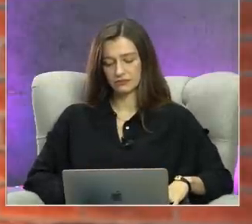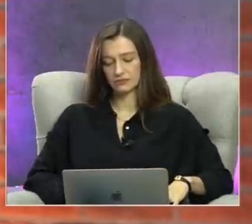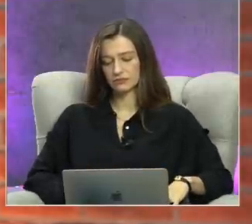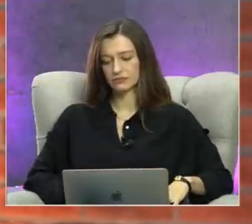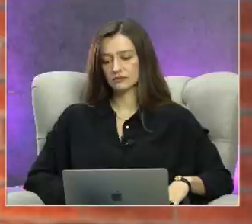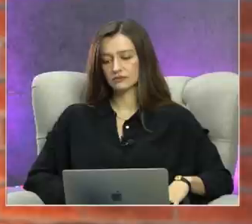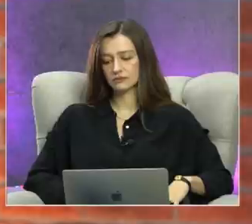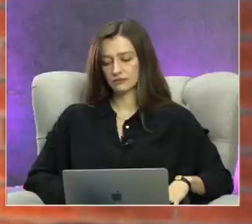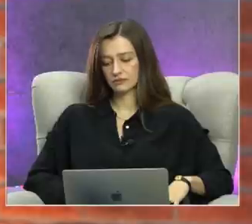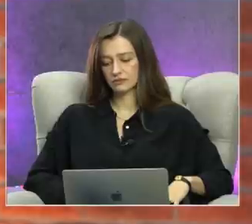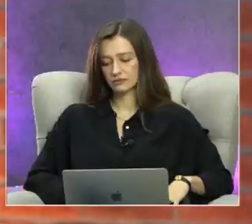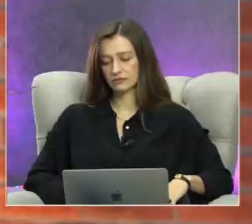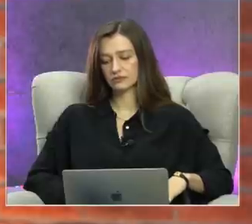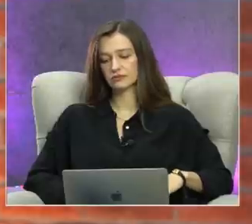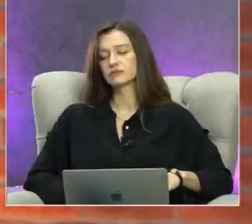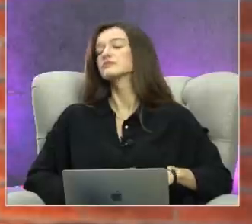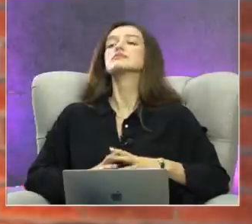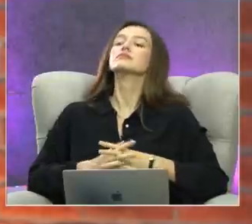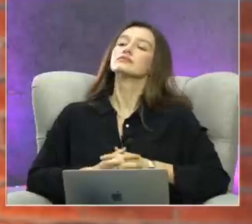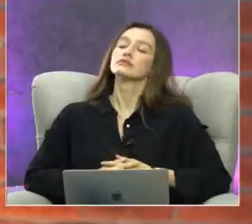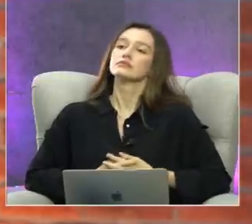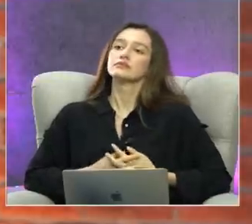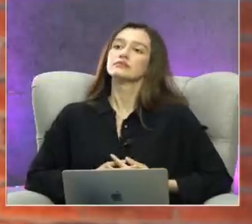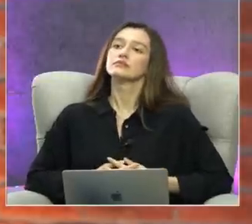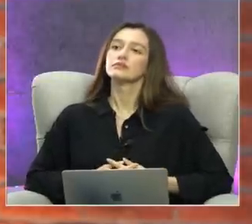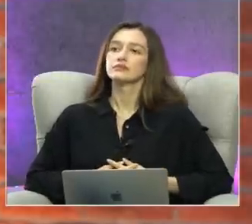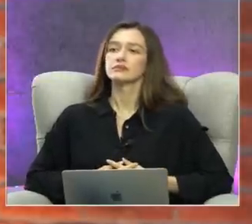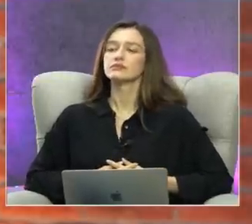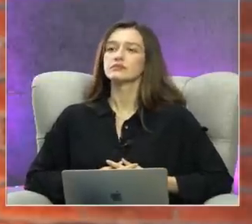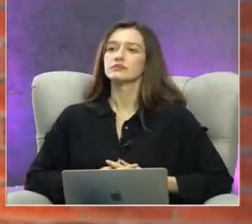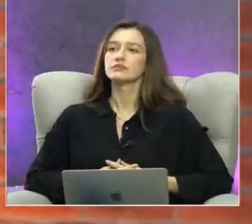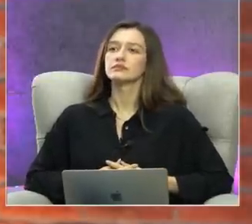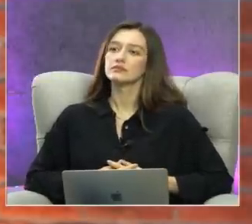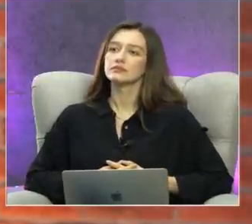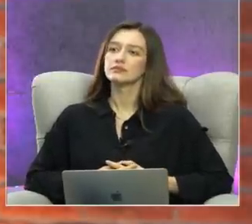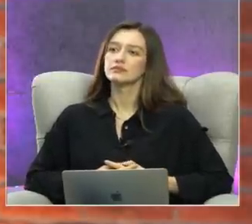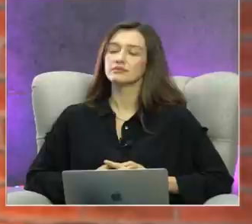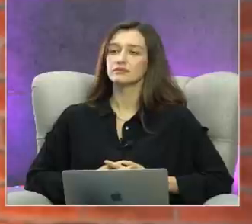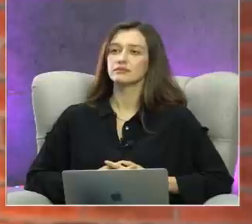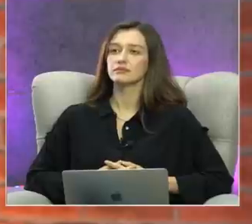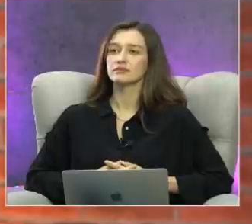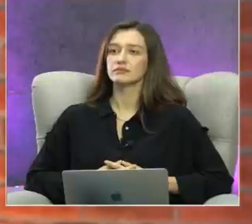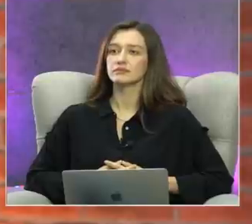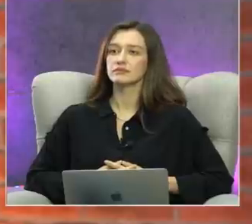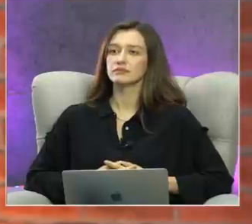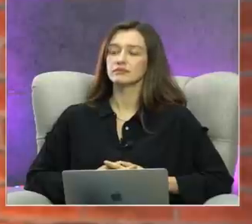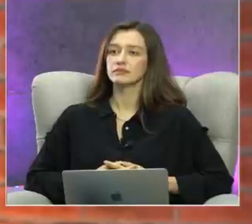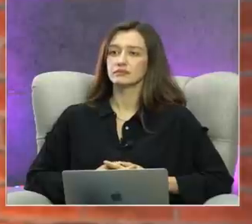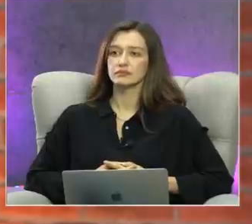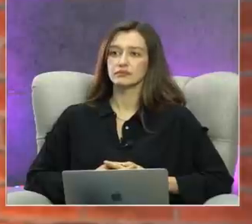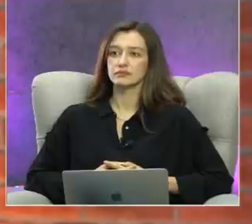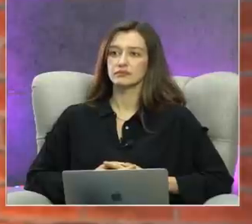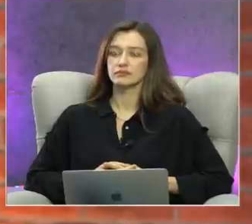Mesela beyinle ilgili diyelim, benim alanım o. Beyinle ilgili konuları böyle çok basitleştirerek anlatıyorsun ya. Onu anlayınca insan diyor ki ulan bu adam bana